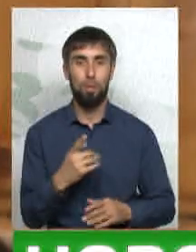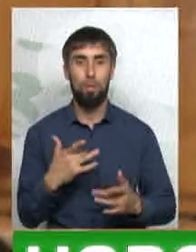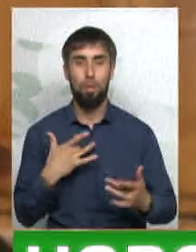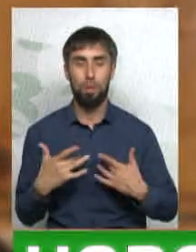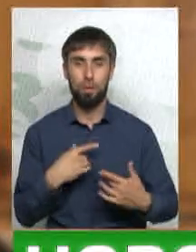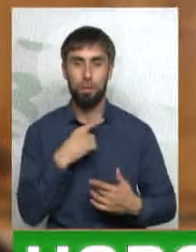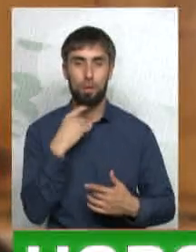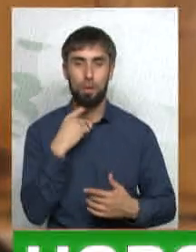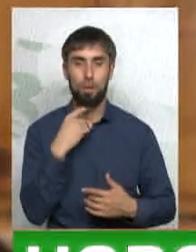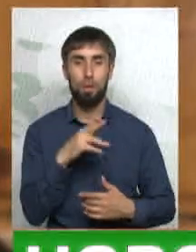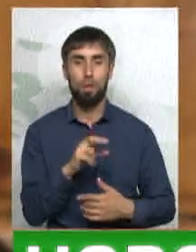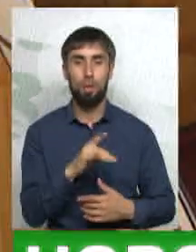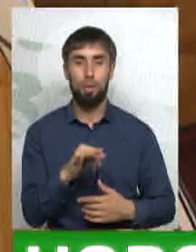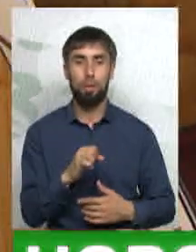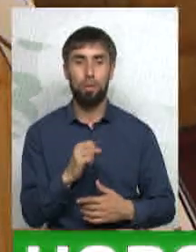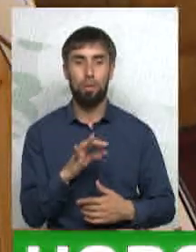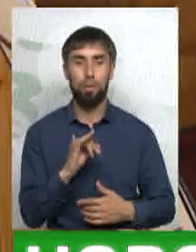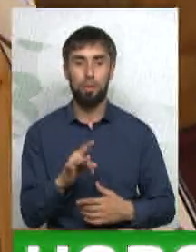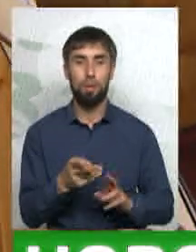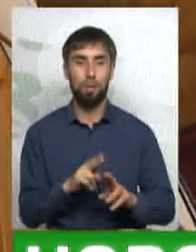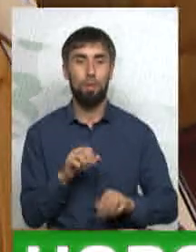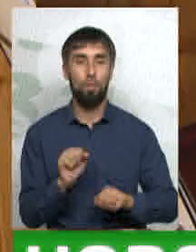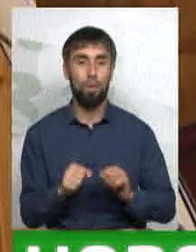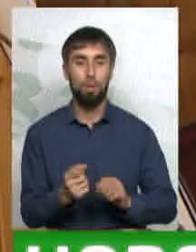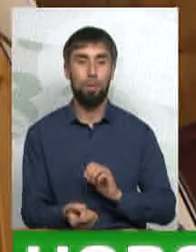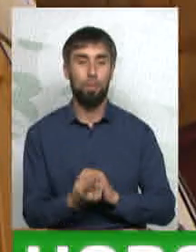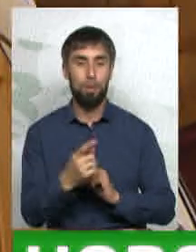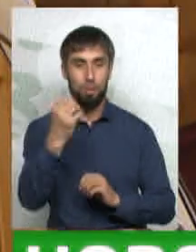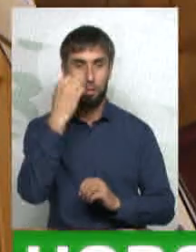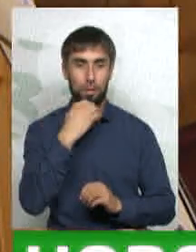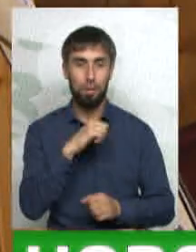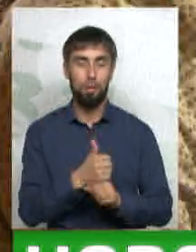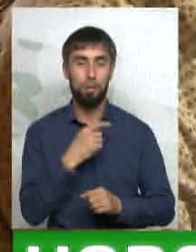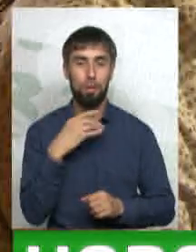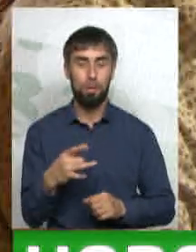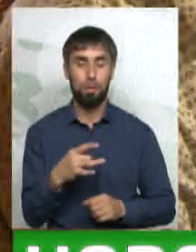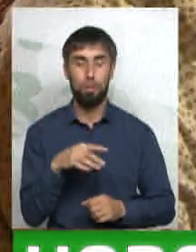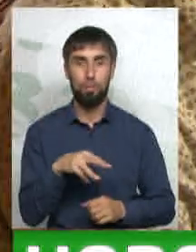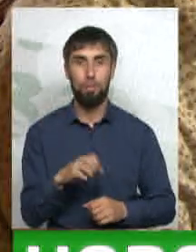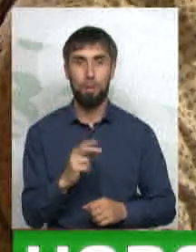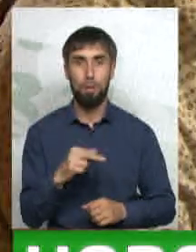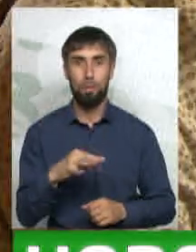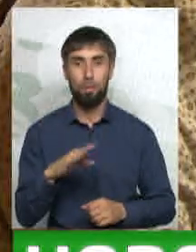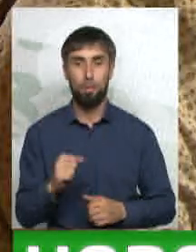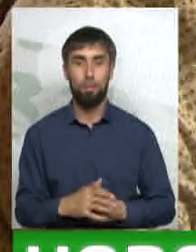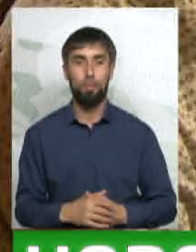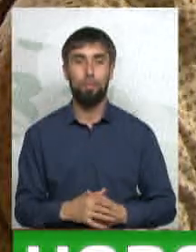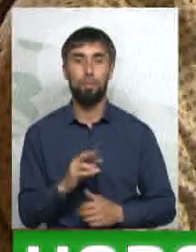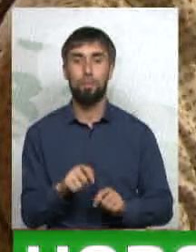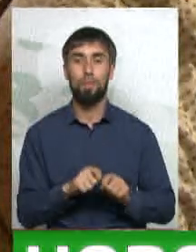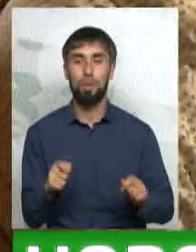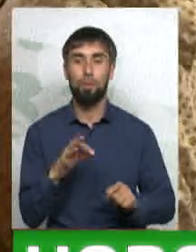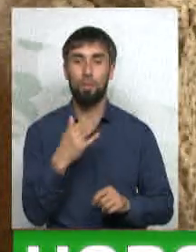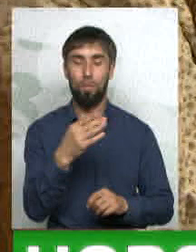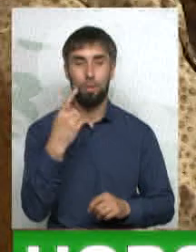концерт Ингушского камерного оркестра. Эта возможность появилась благодаря главе Ингушетии Махмуду Али Калиматову. Он создан по